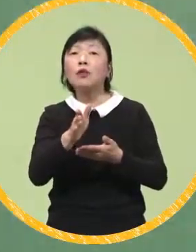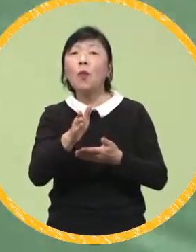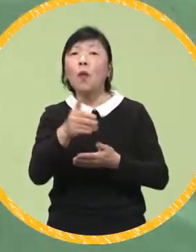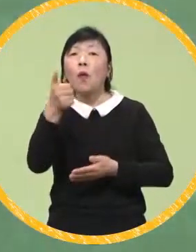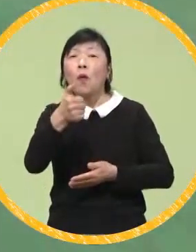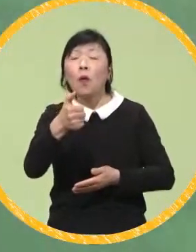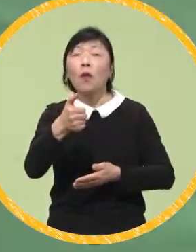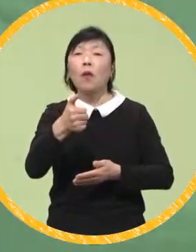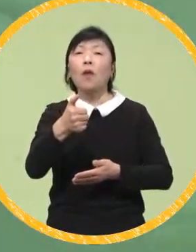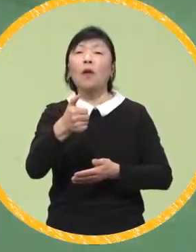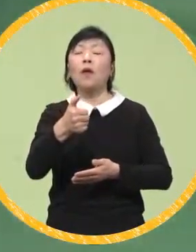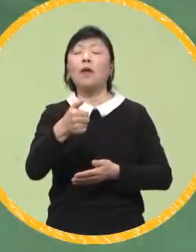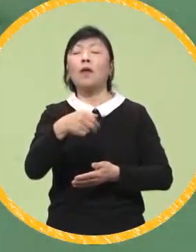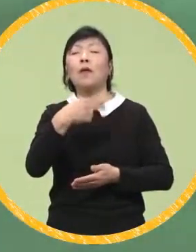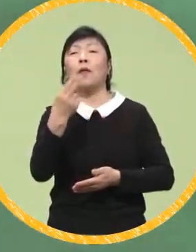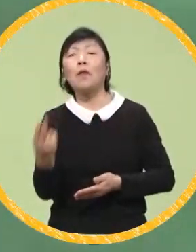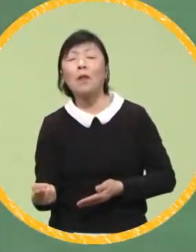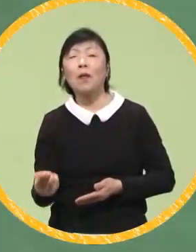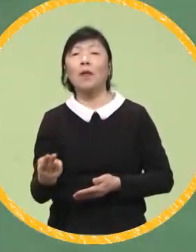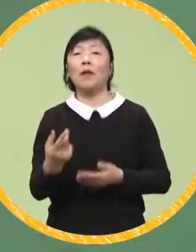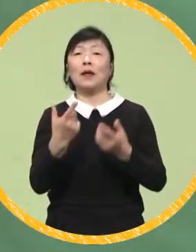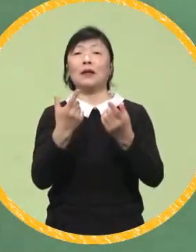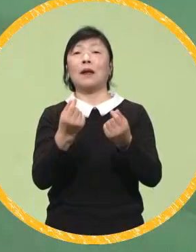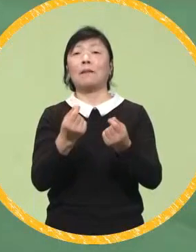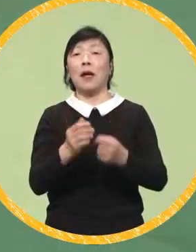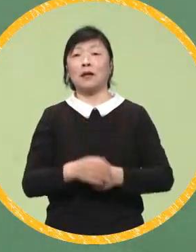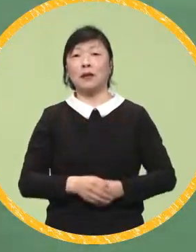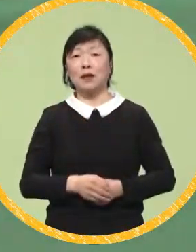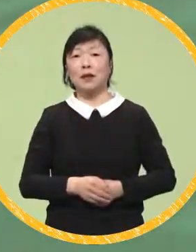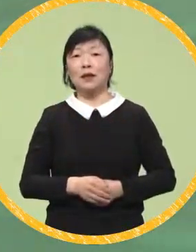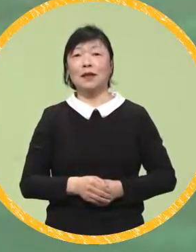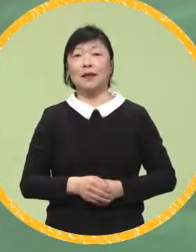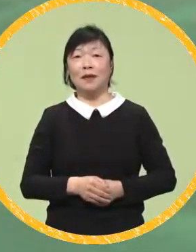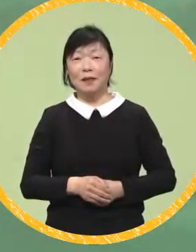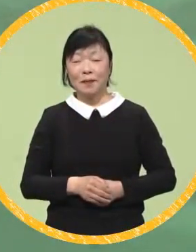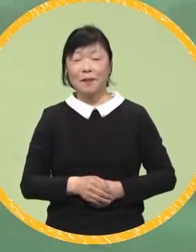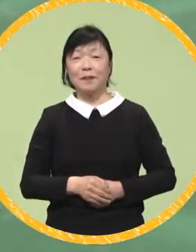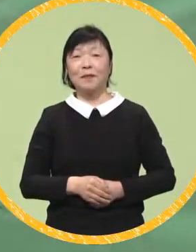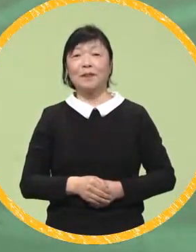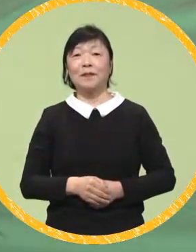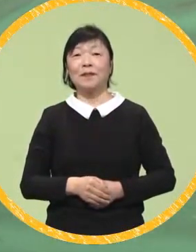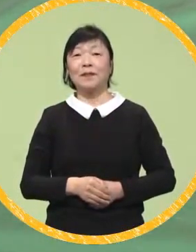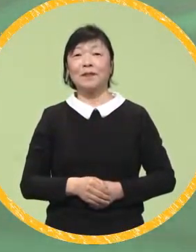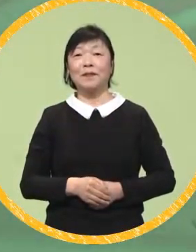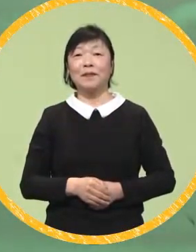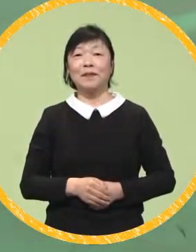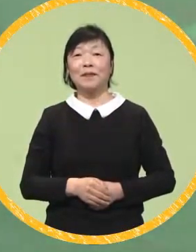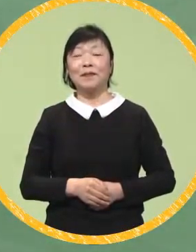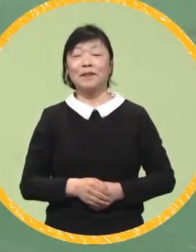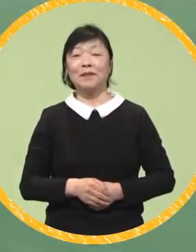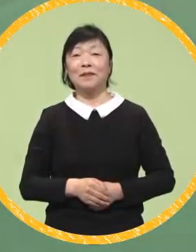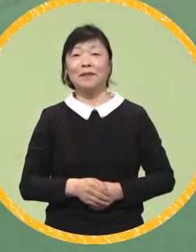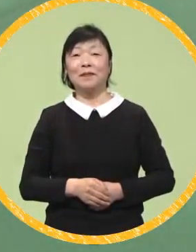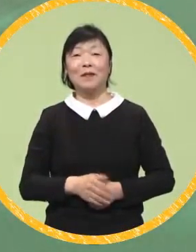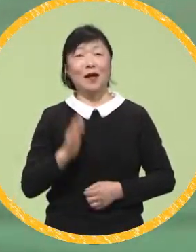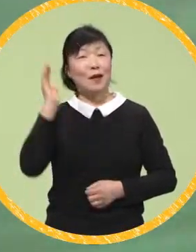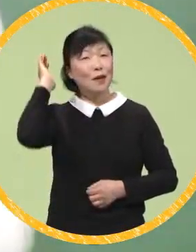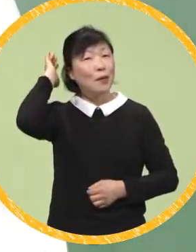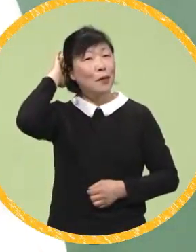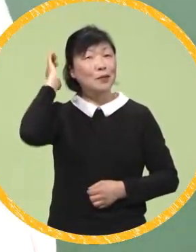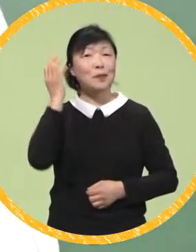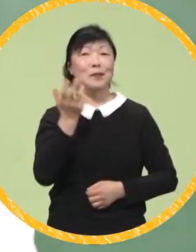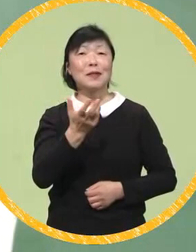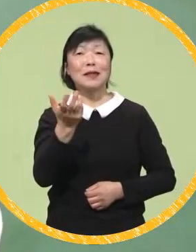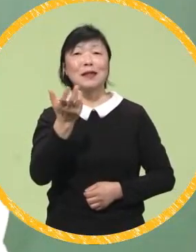持っていますんですよねやっぱりそそうなんですよ2放送はなるんですよ絶対日ホップの1対4本で